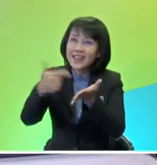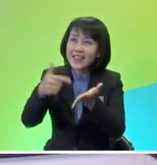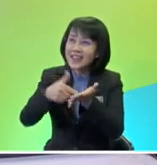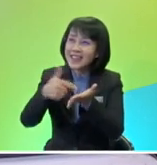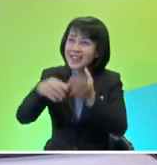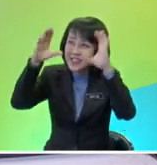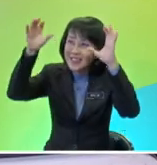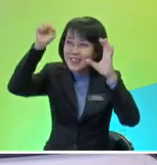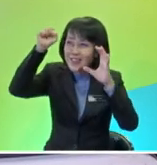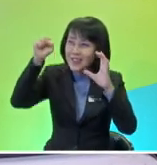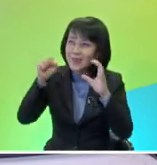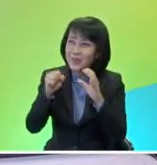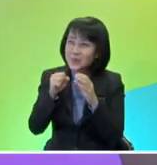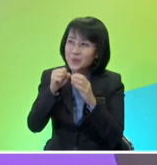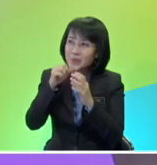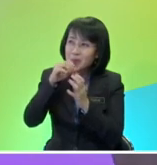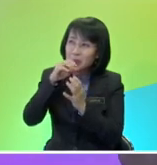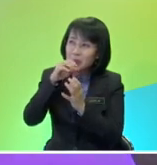Lagi sekali. Okey. Satu, dua, tiga.